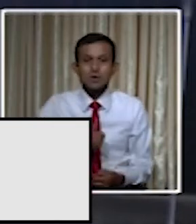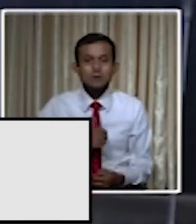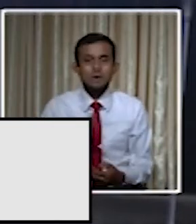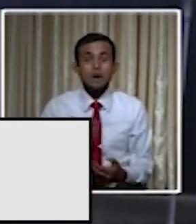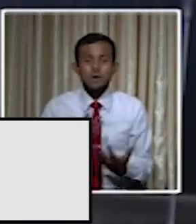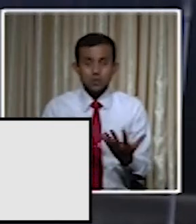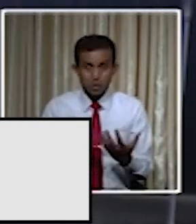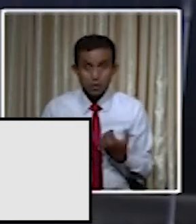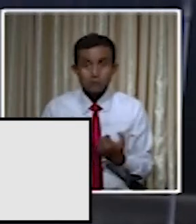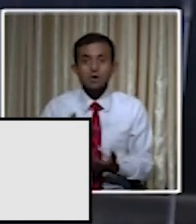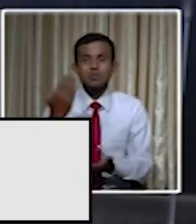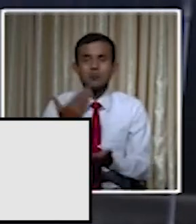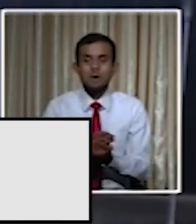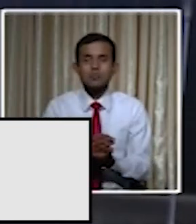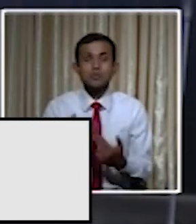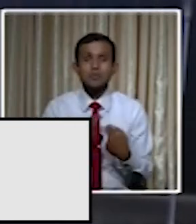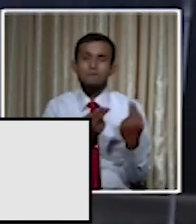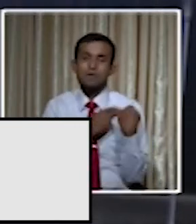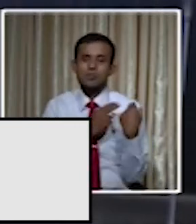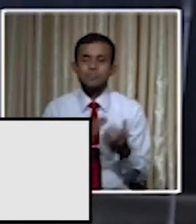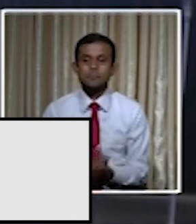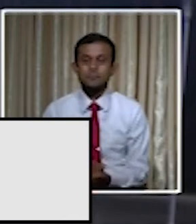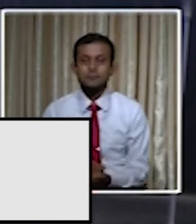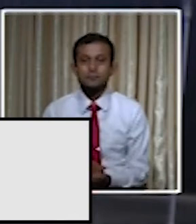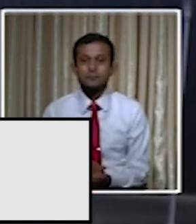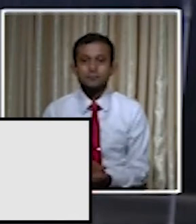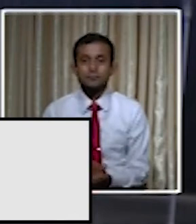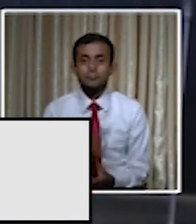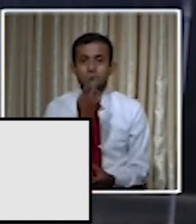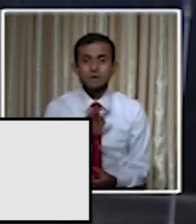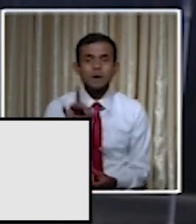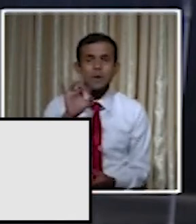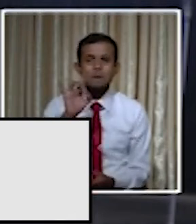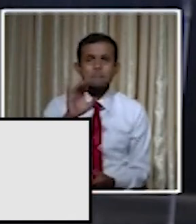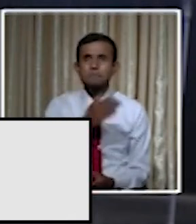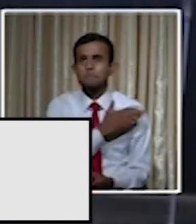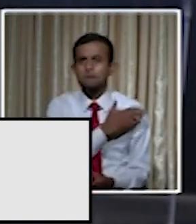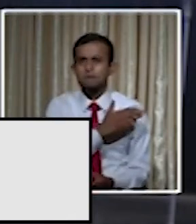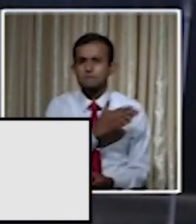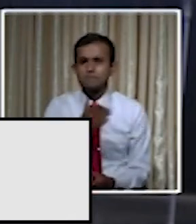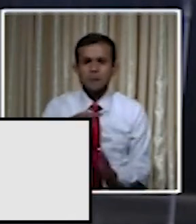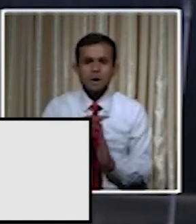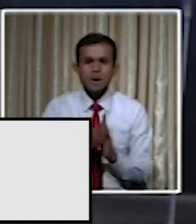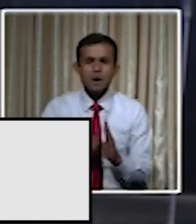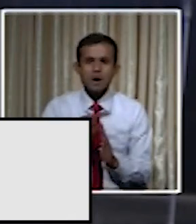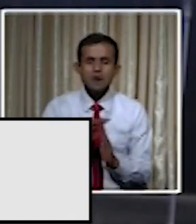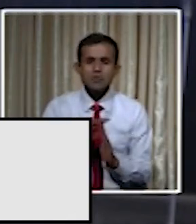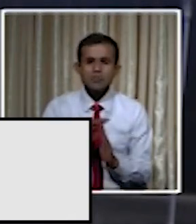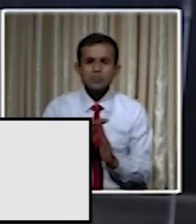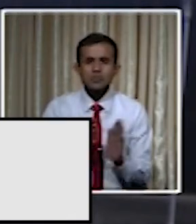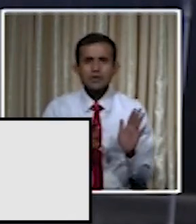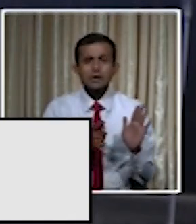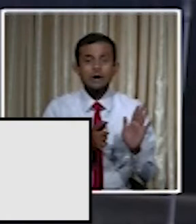ओने मेक नवत्तगण एक वग कीम दिदास पहालवीद मेरटे